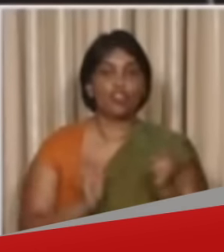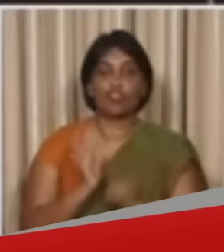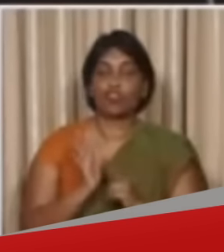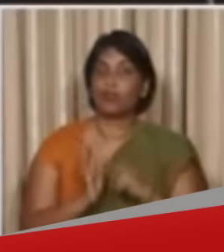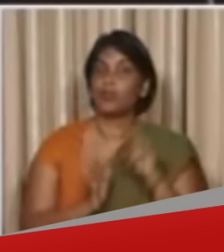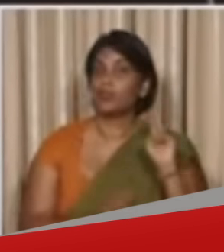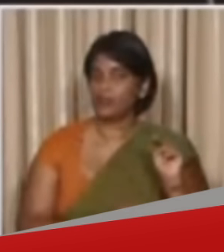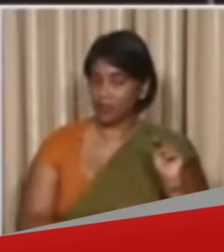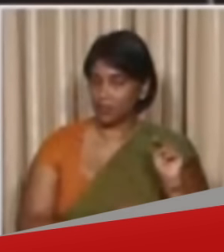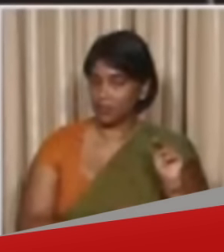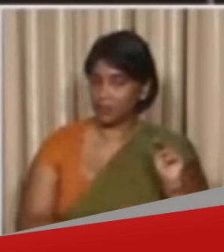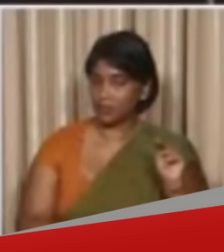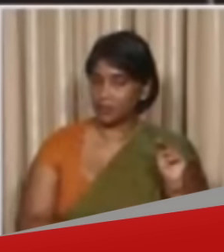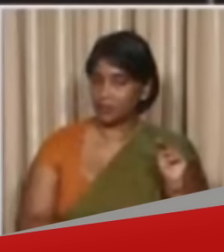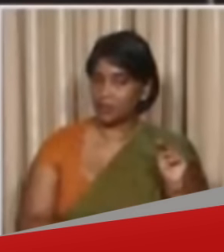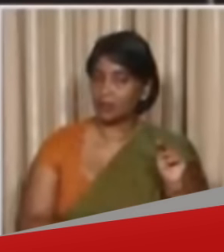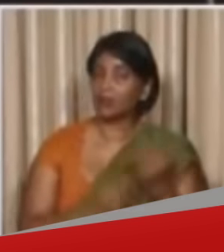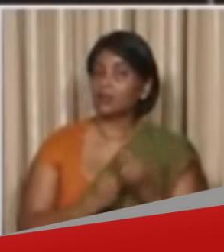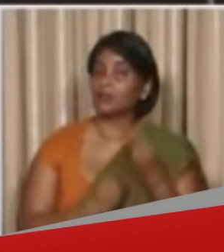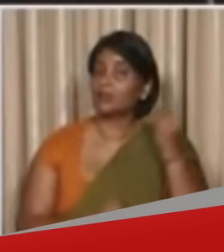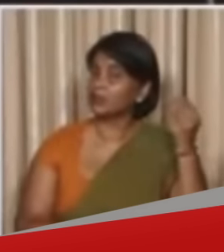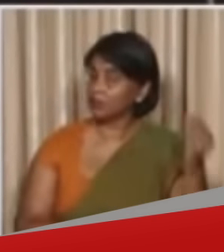දින දුන්